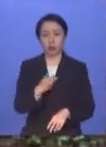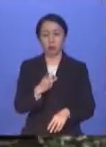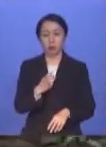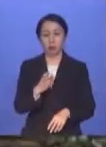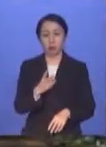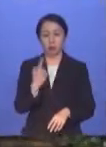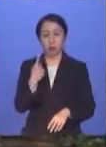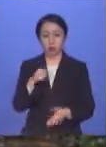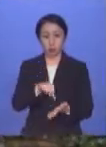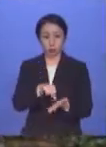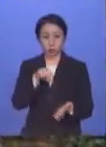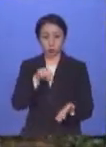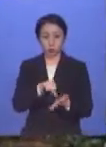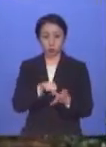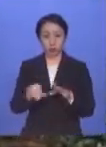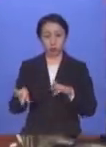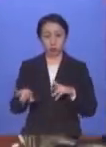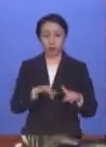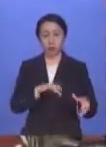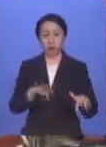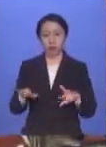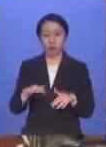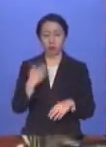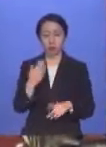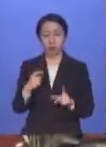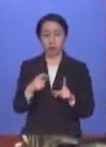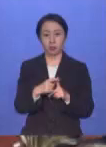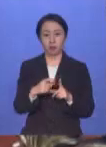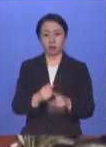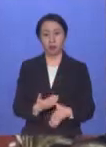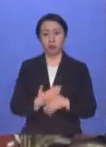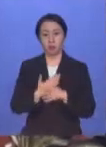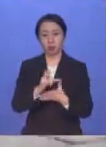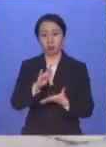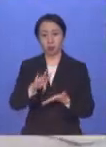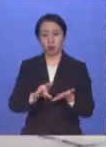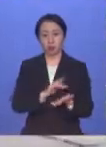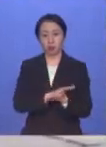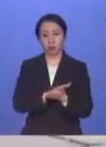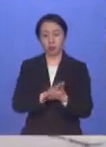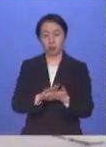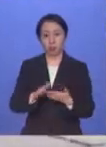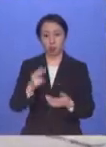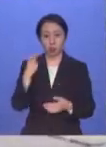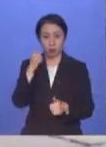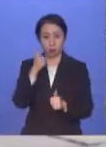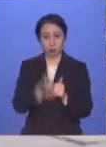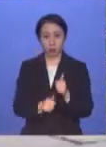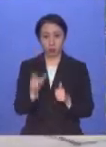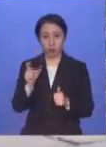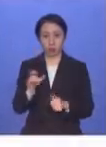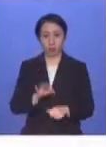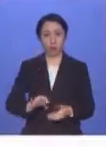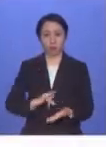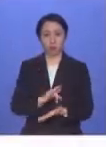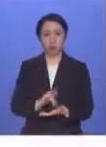Мынбай – один из участников экологической акции. По его словам, поддерживать город в чистоте – долг каждого жителя областного